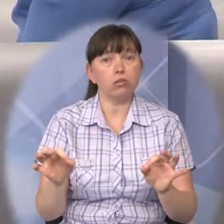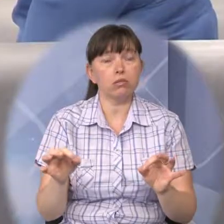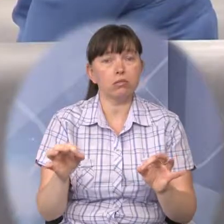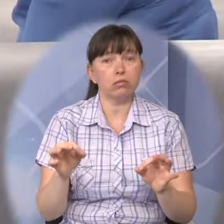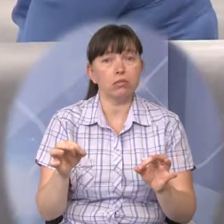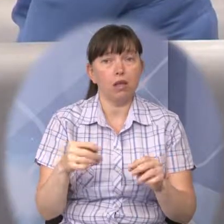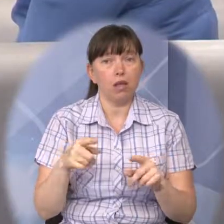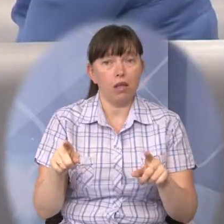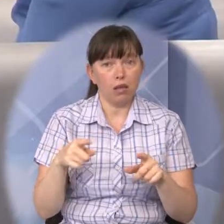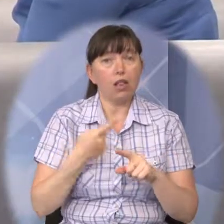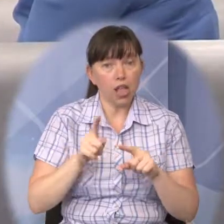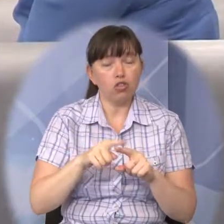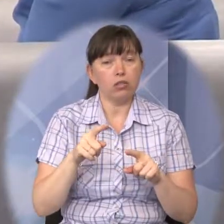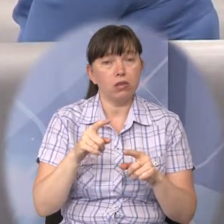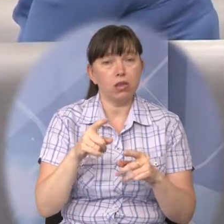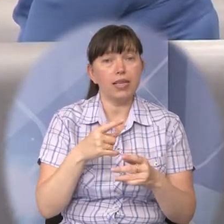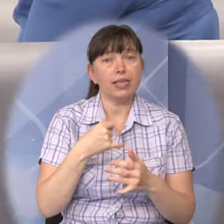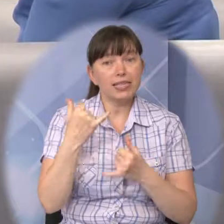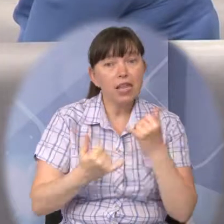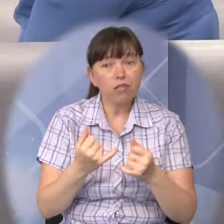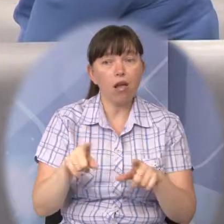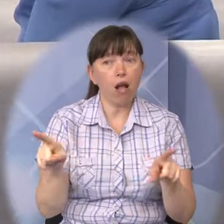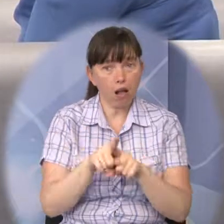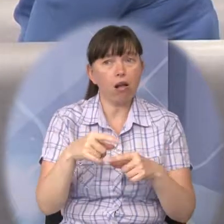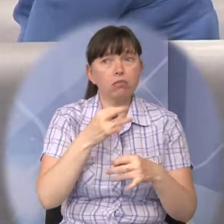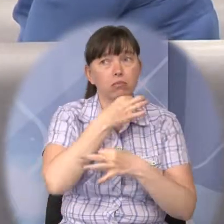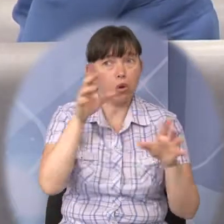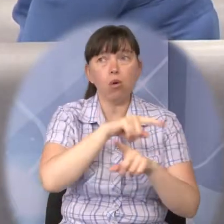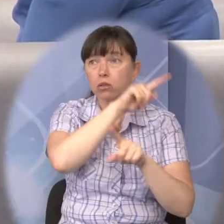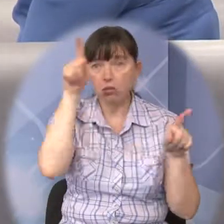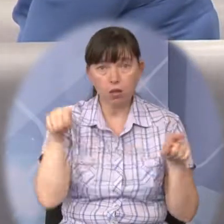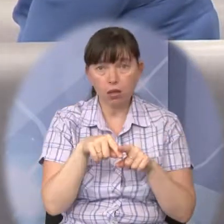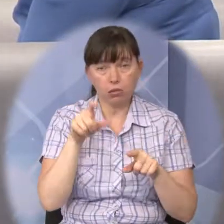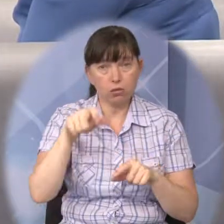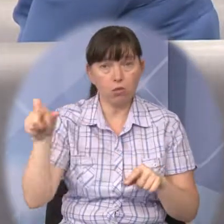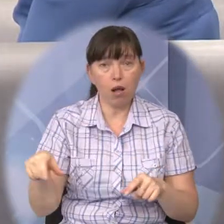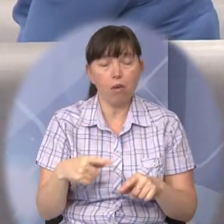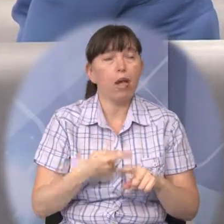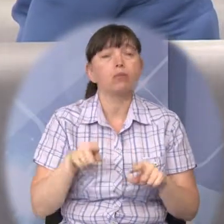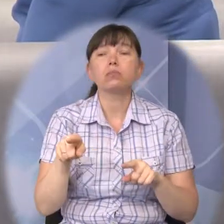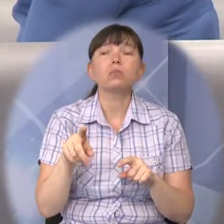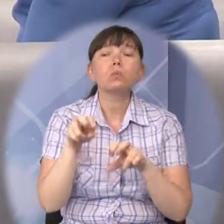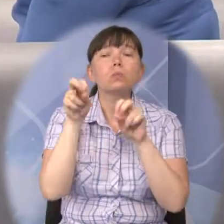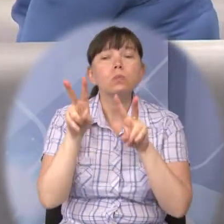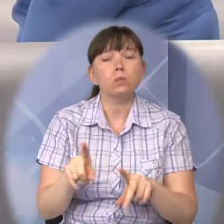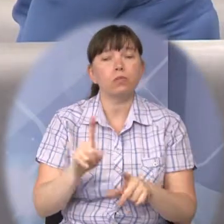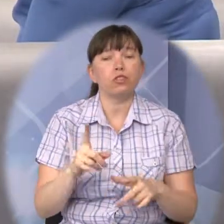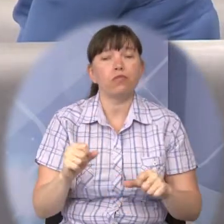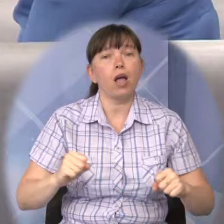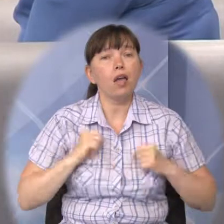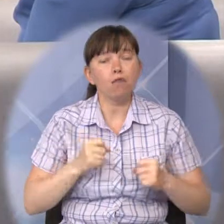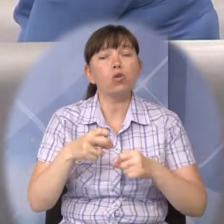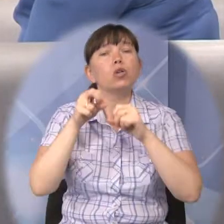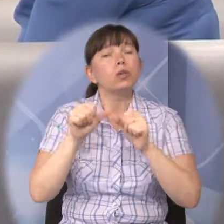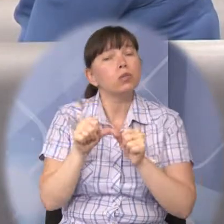fapt, același acces la aceste servicii ca și cealaltă lume, ca și ceilalți oameni. Deci nu este un efort